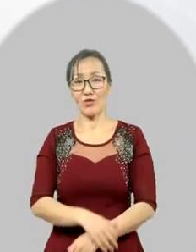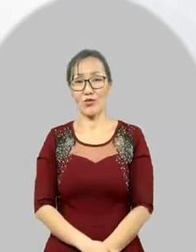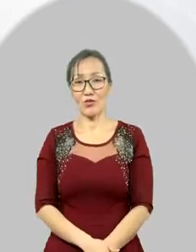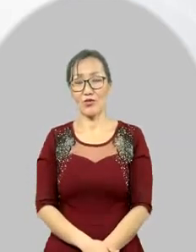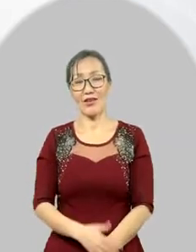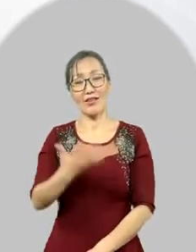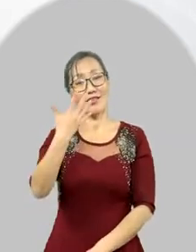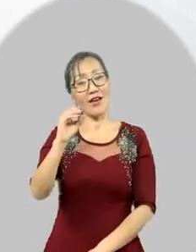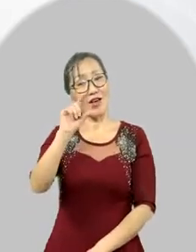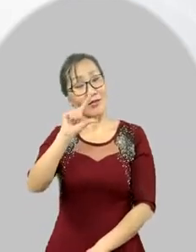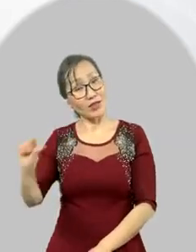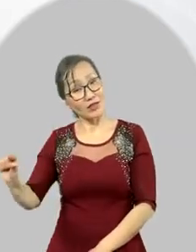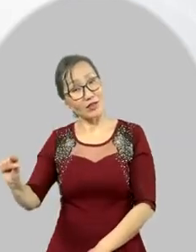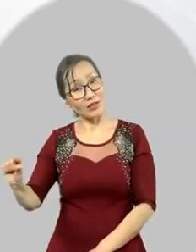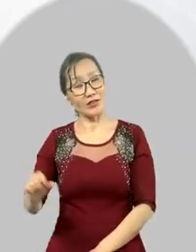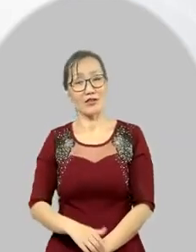3800. 50-аар багасгая.